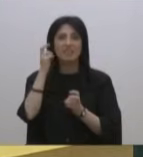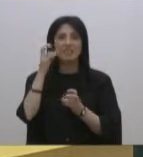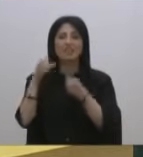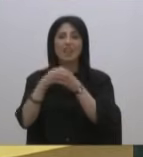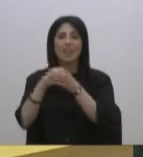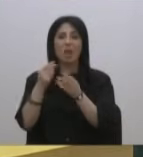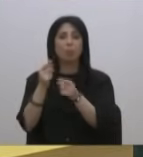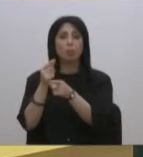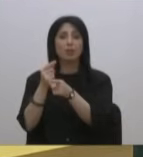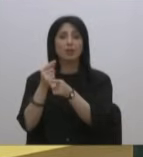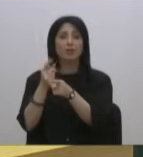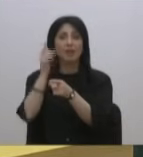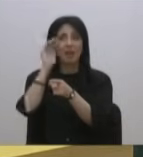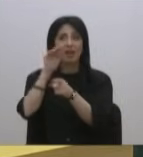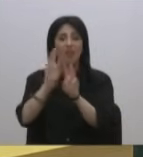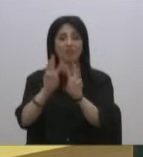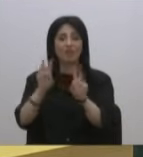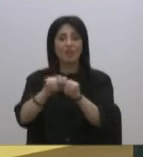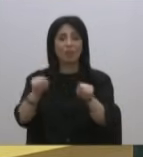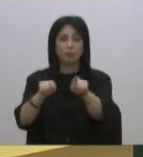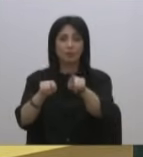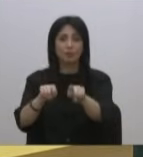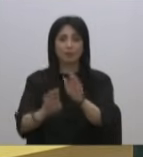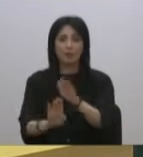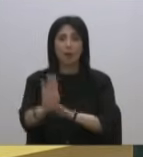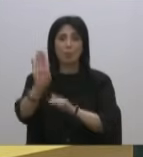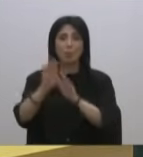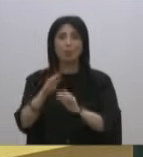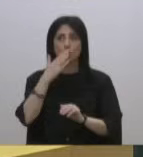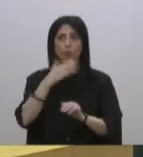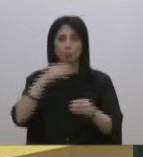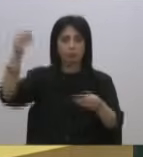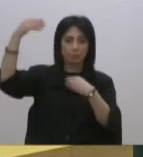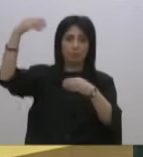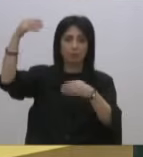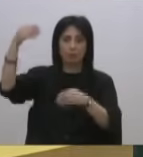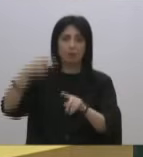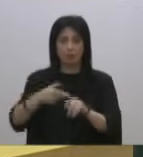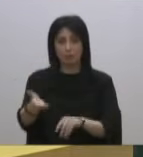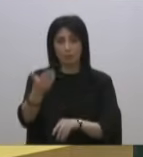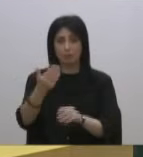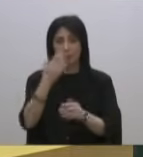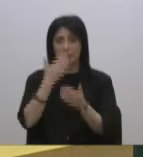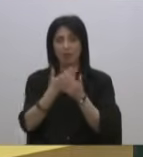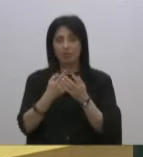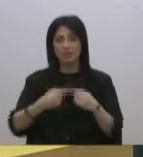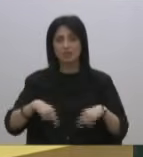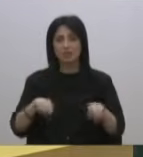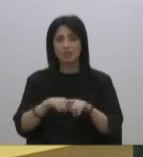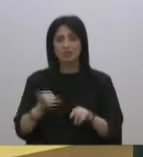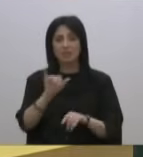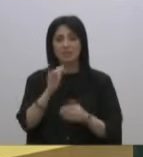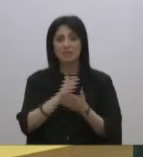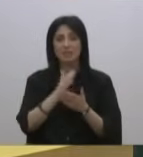ფული? გახსენით ვებგვერდები ხა და ამობეჭდეთ, ხომ გიყვართ ხომ ეს ბანერების გამოფენა? აჩვენეთ საზოგადოებას